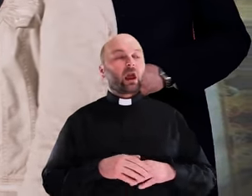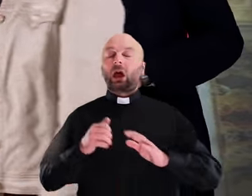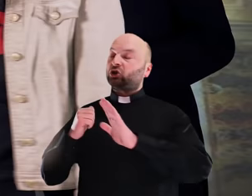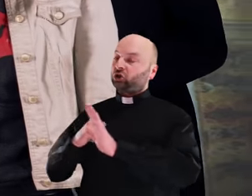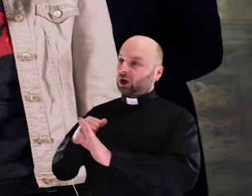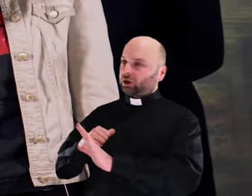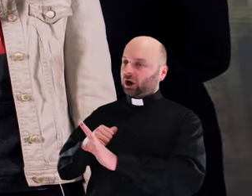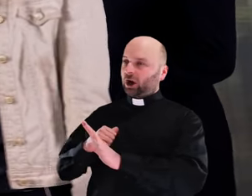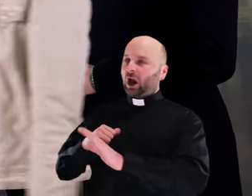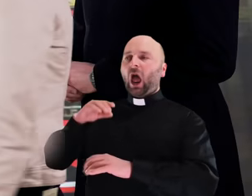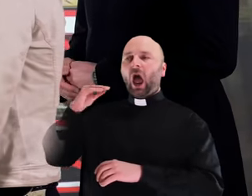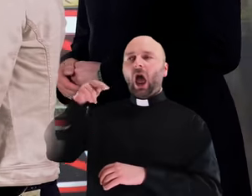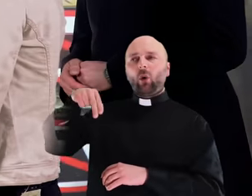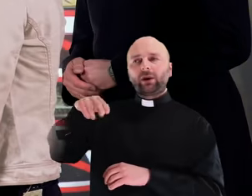Eustachy?